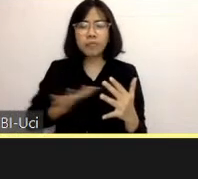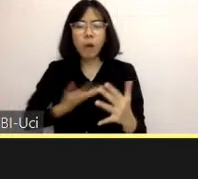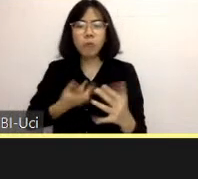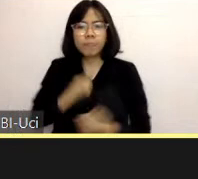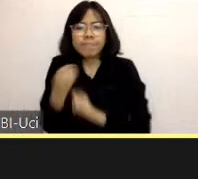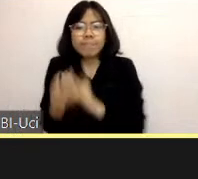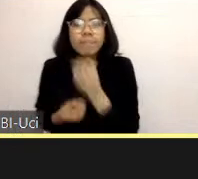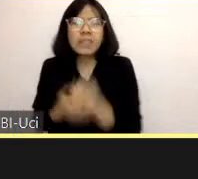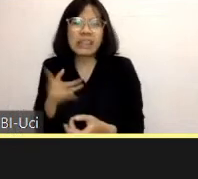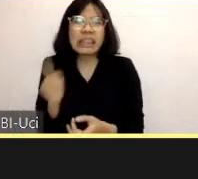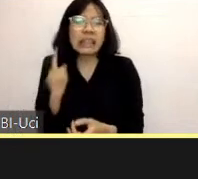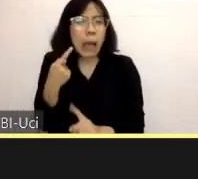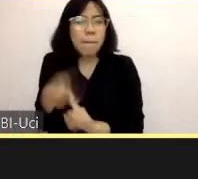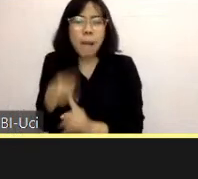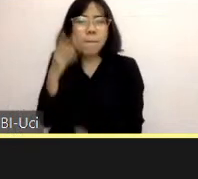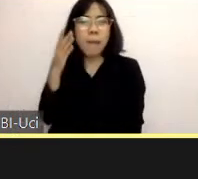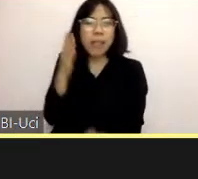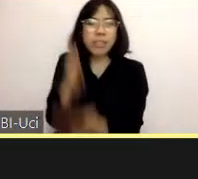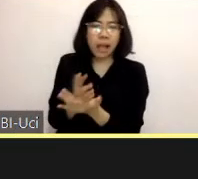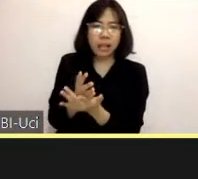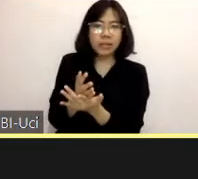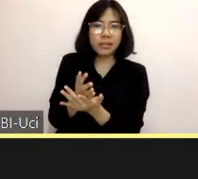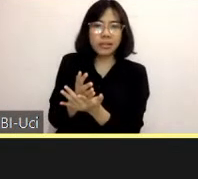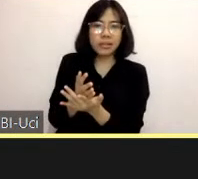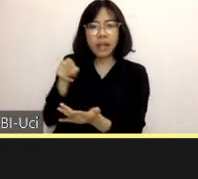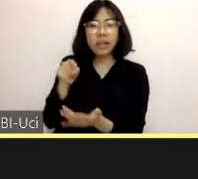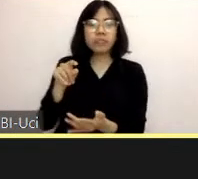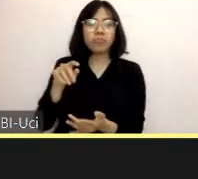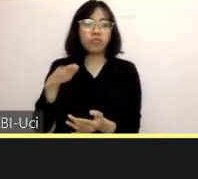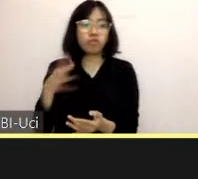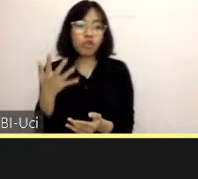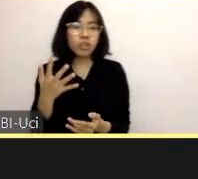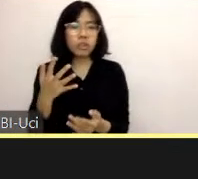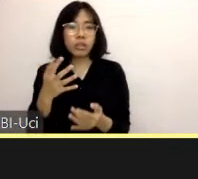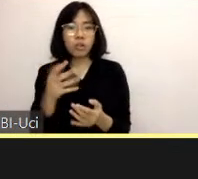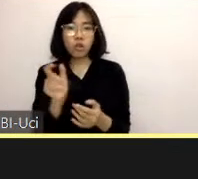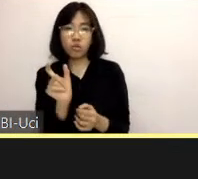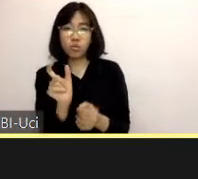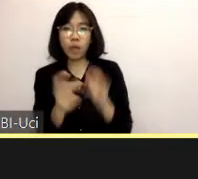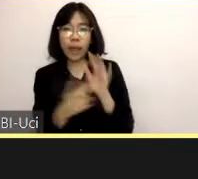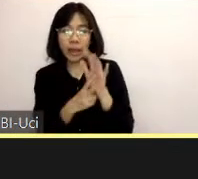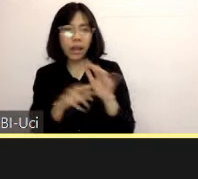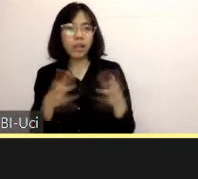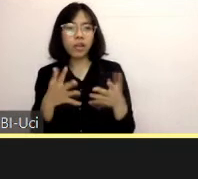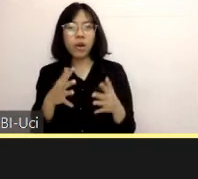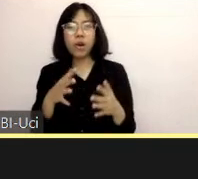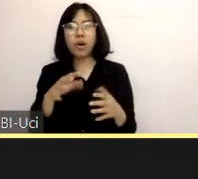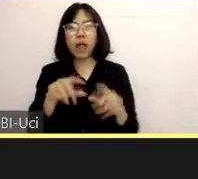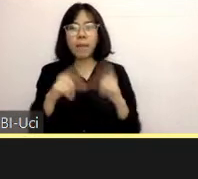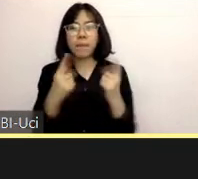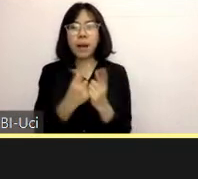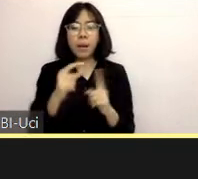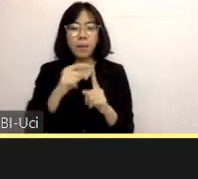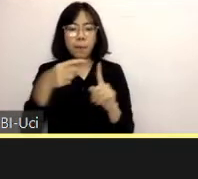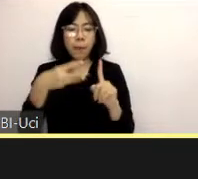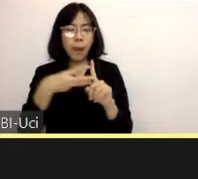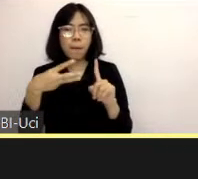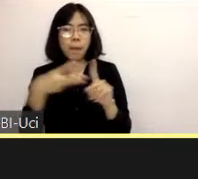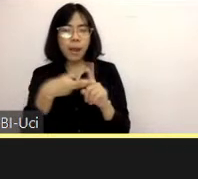termasuk UN, United Nations juga menyoroti secara khusus, UN Special Rapporteur